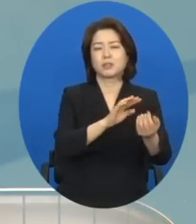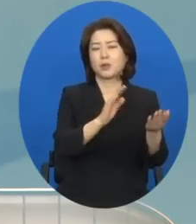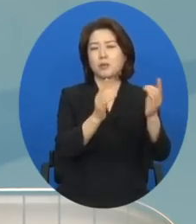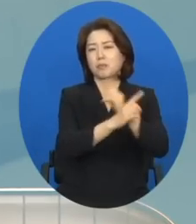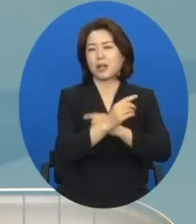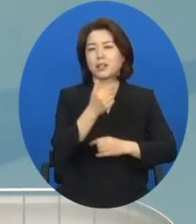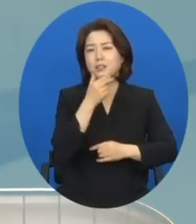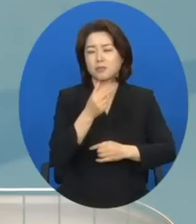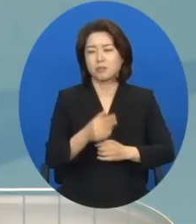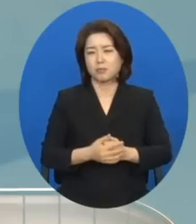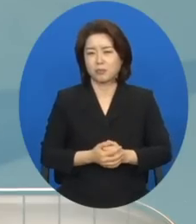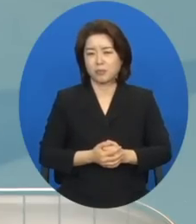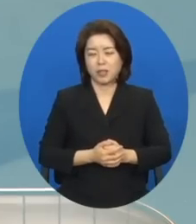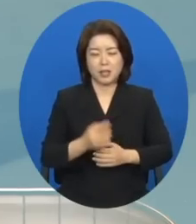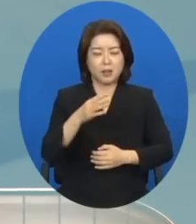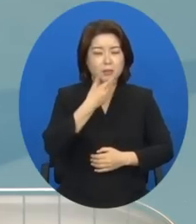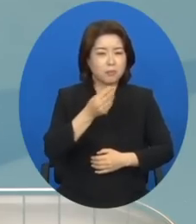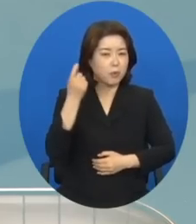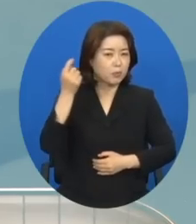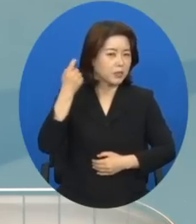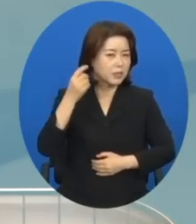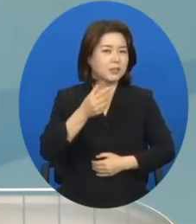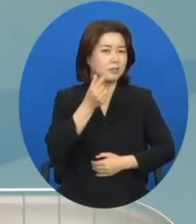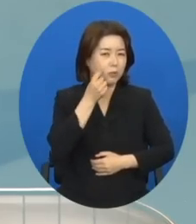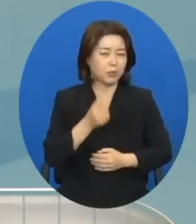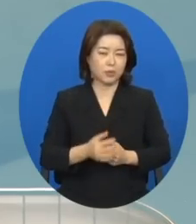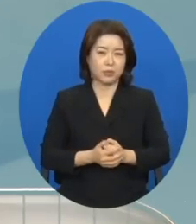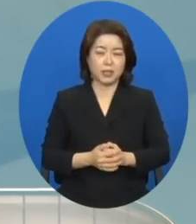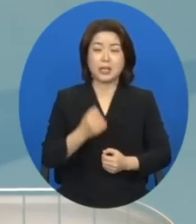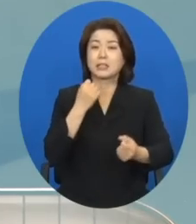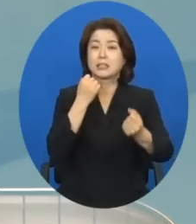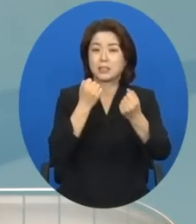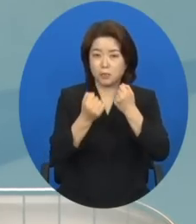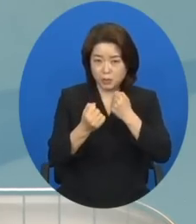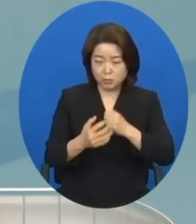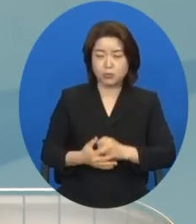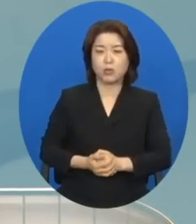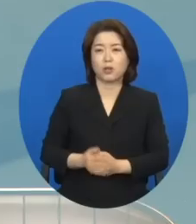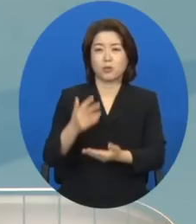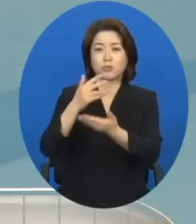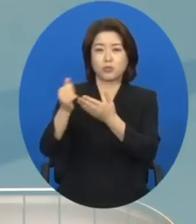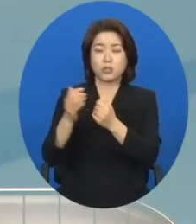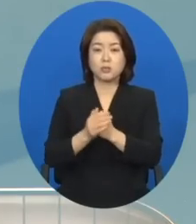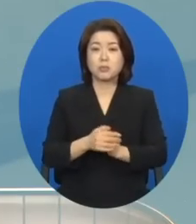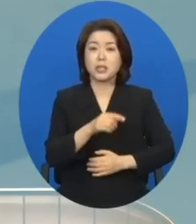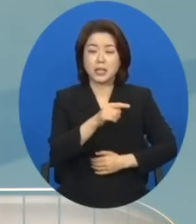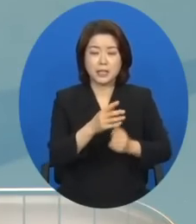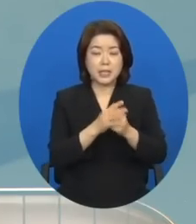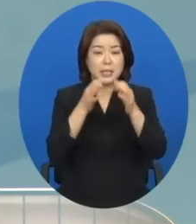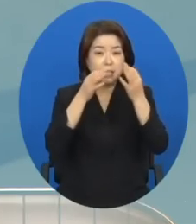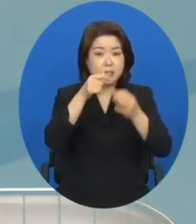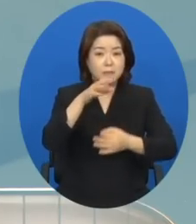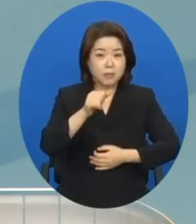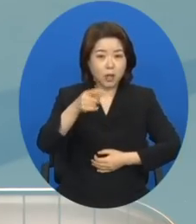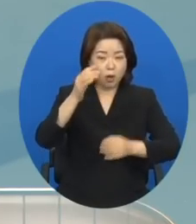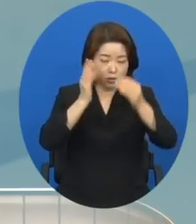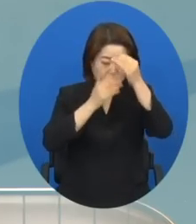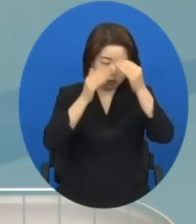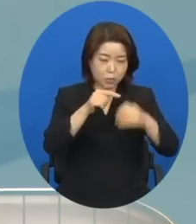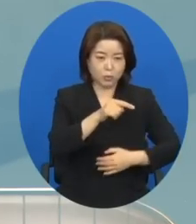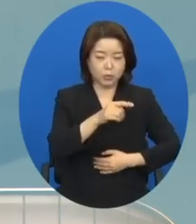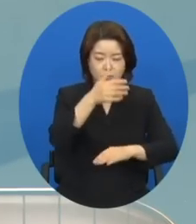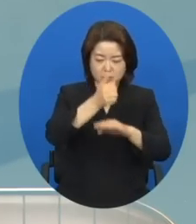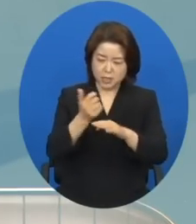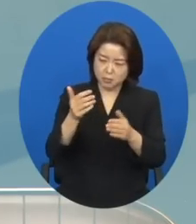복음 듣지 못했겠죠. 그런데 그럼에도 불구하고 주님께서는 이 김경은 성도님을 끝까지